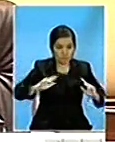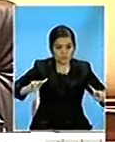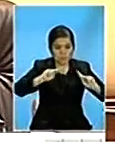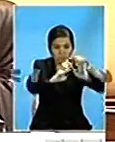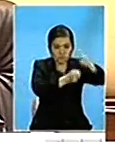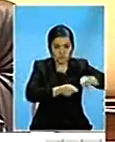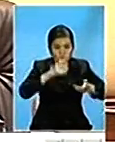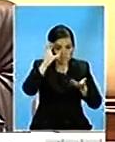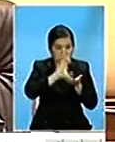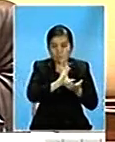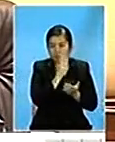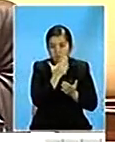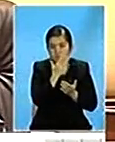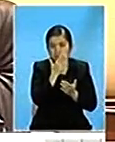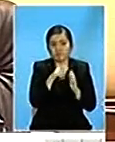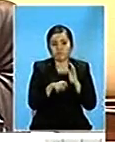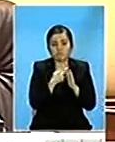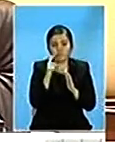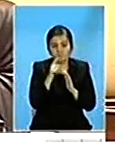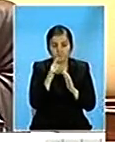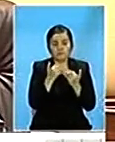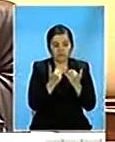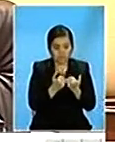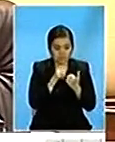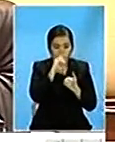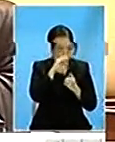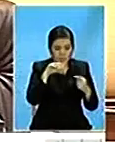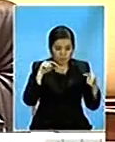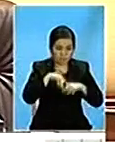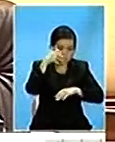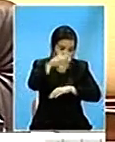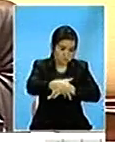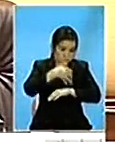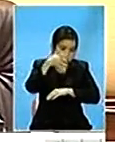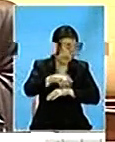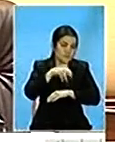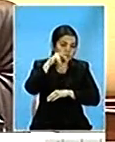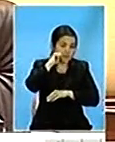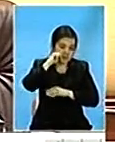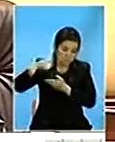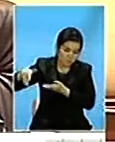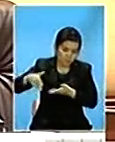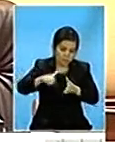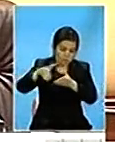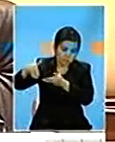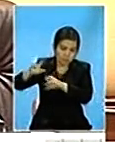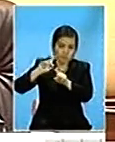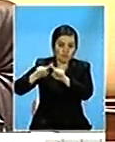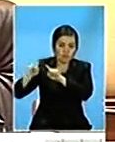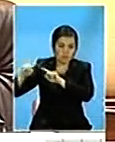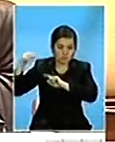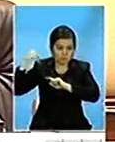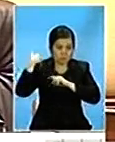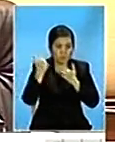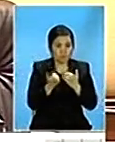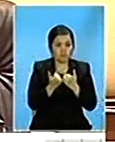ไว้ในปีนี้โดยสาเหตุว่าเนื่องจากว่าภารกิจการขุดลอกหนองน้ําและคลองธรรมชาตินั้นนะครับเป็นภารกิจที่ถูก